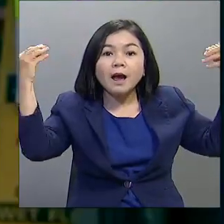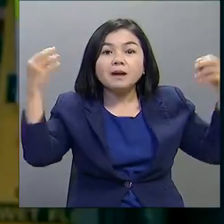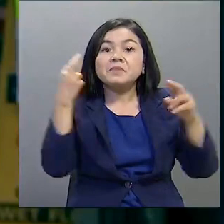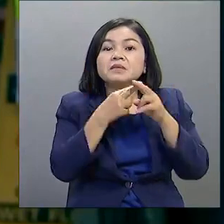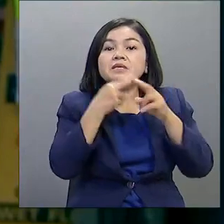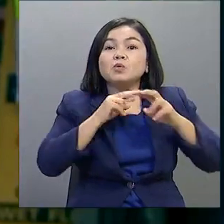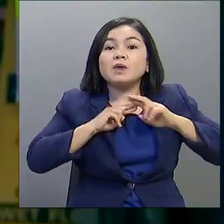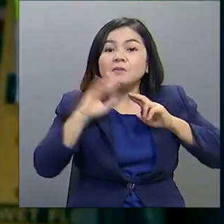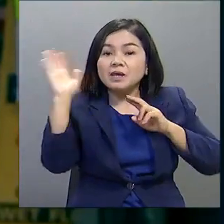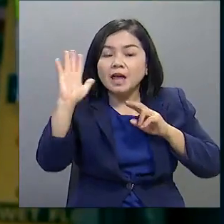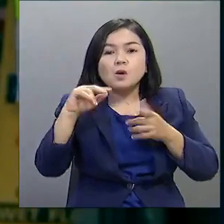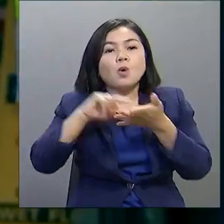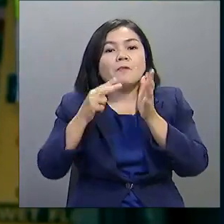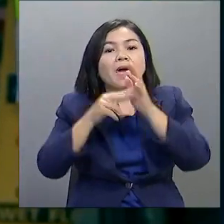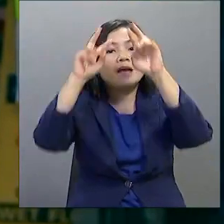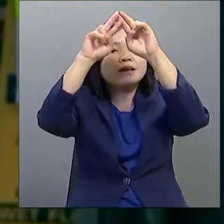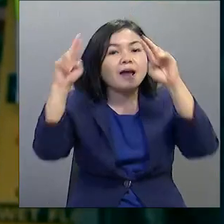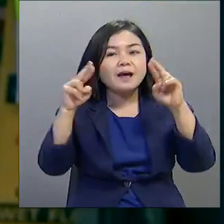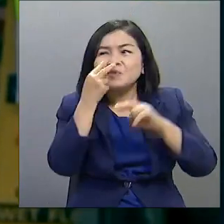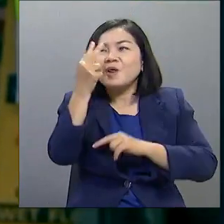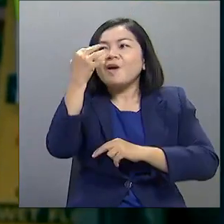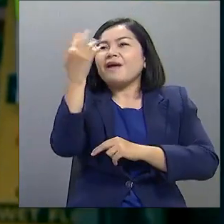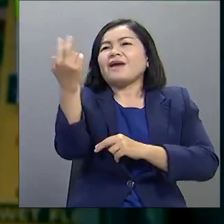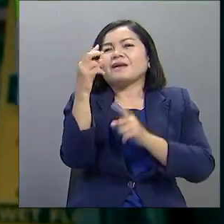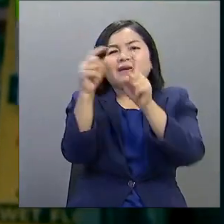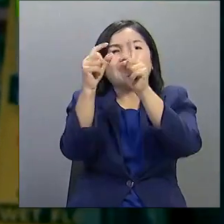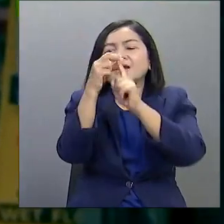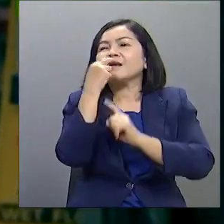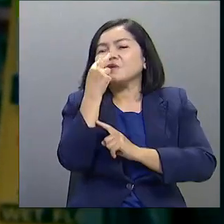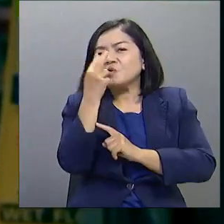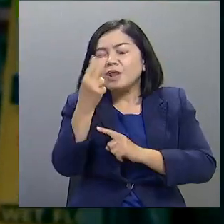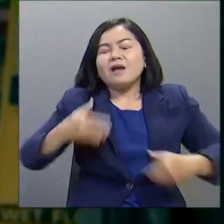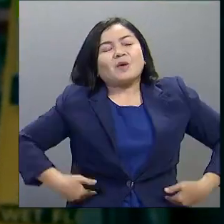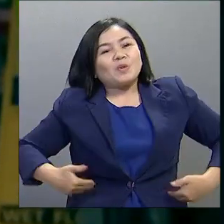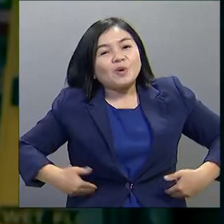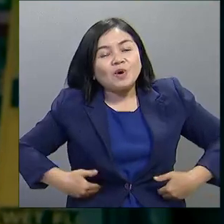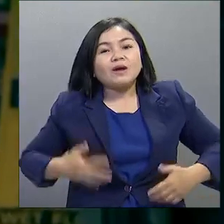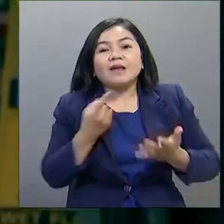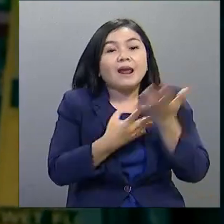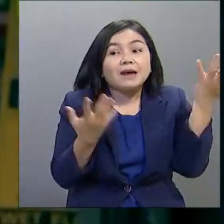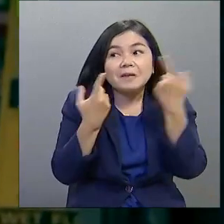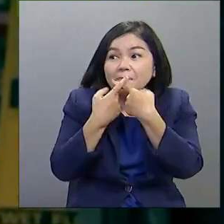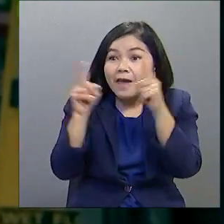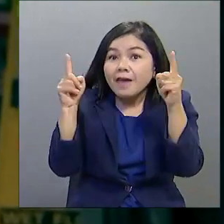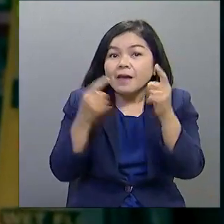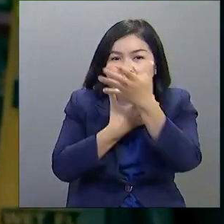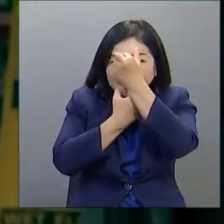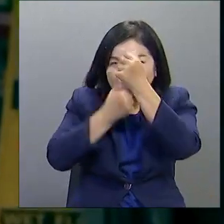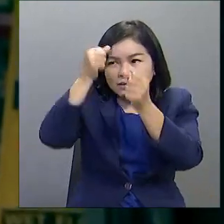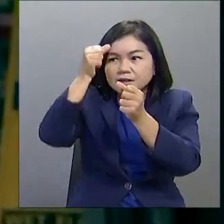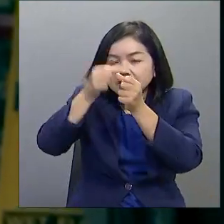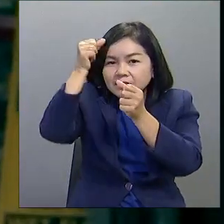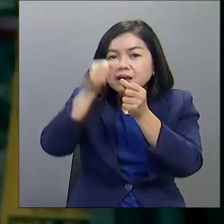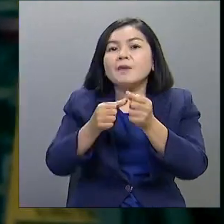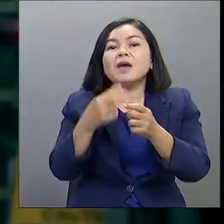องนะตั้งเพื่อให้มันตลกคือว่านิสัยคนน่ะอะไรที่แปลกเขาจะจำครับก็เ